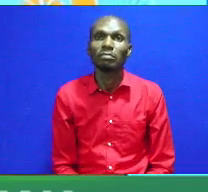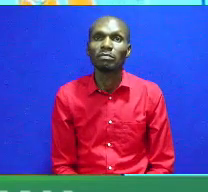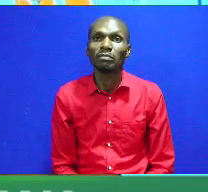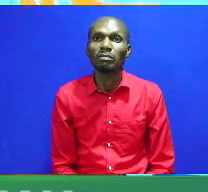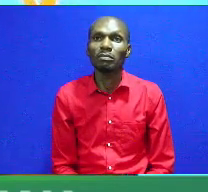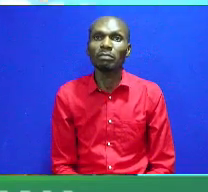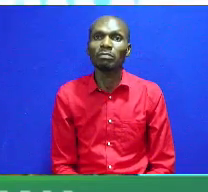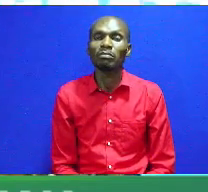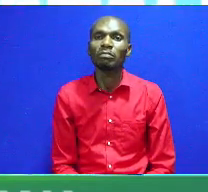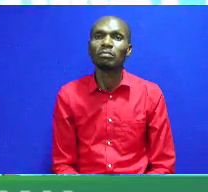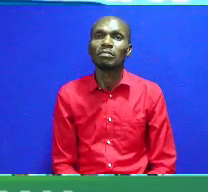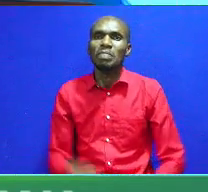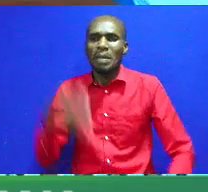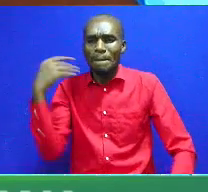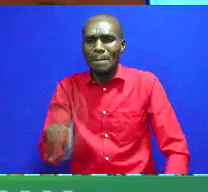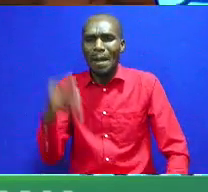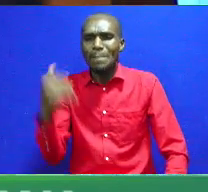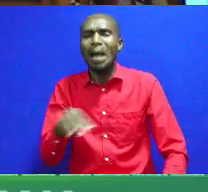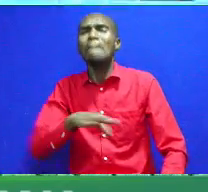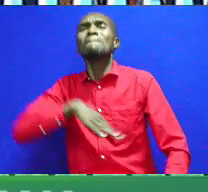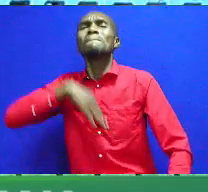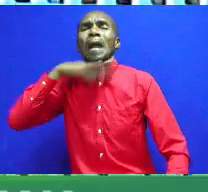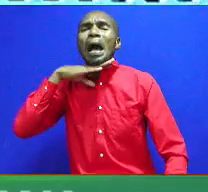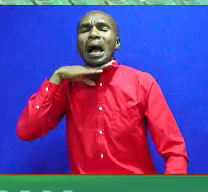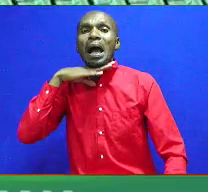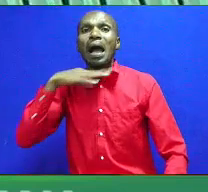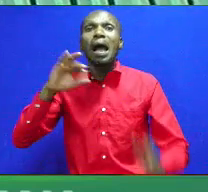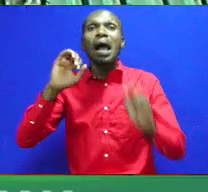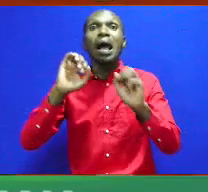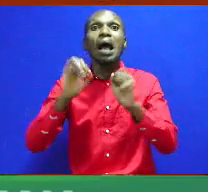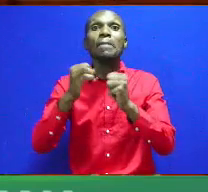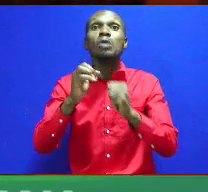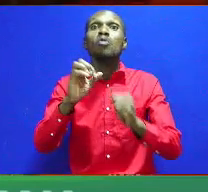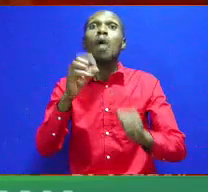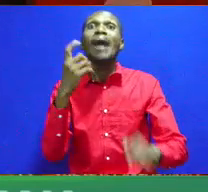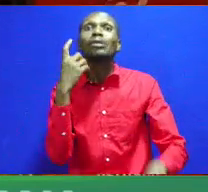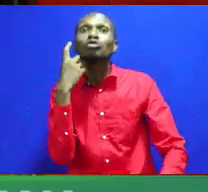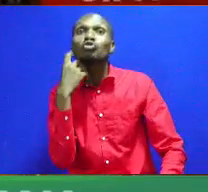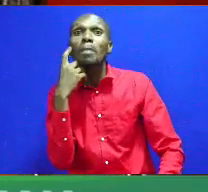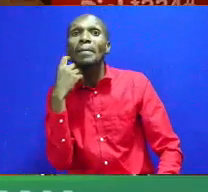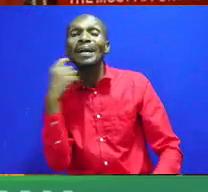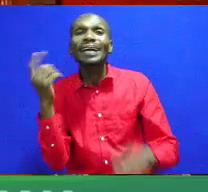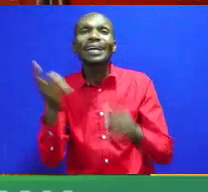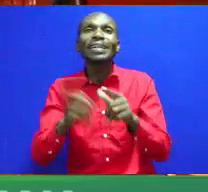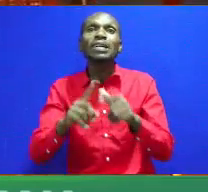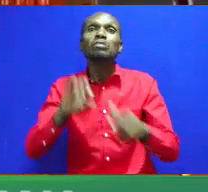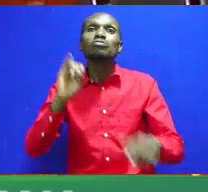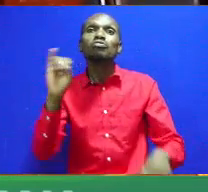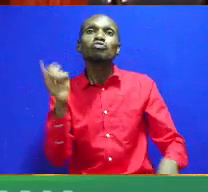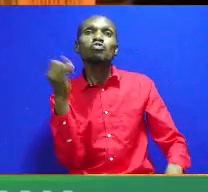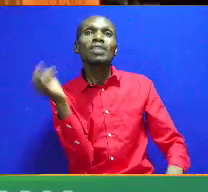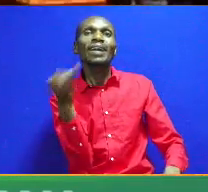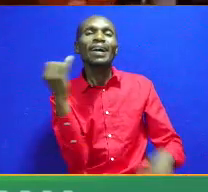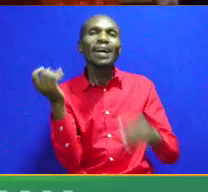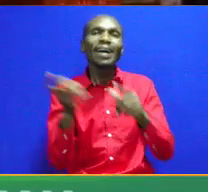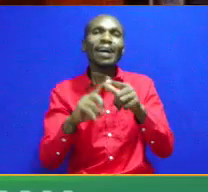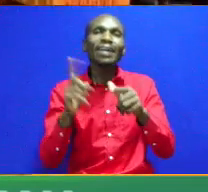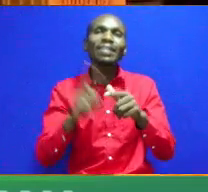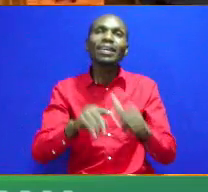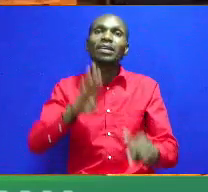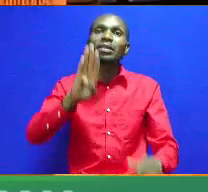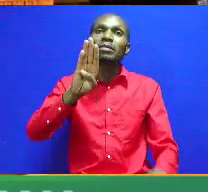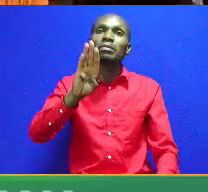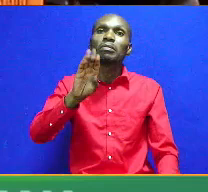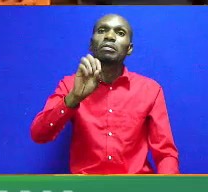Obo sagani ni gobwene kigobo tukobogo kia lero asedu kaya Mora Mini Supermarket yugo toka chinse mochia suneka ebunge ya bonchari